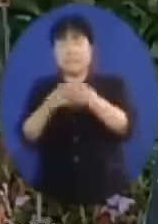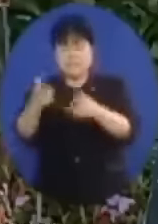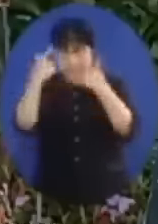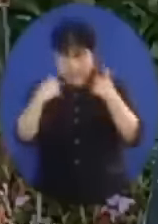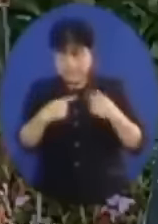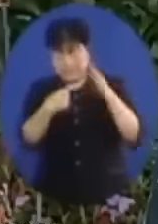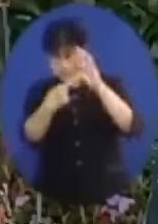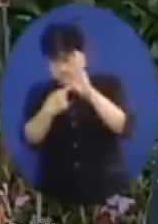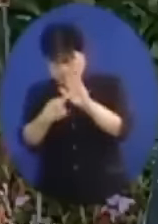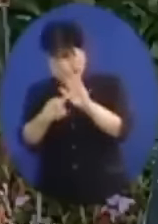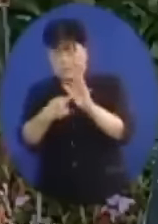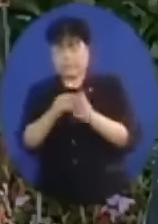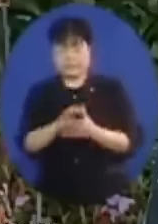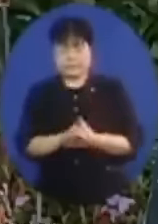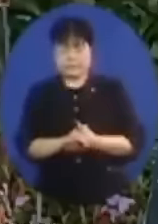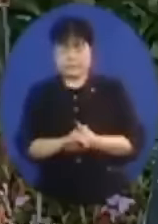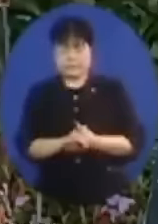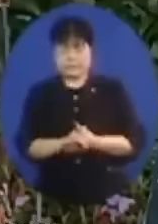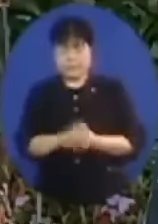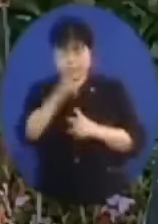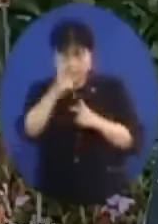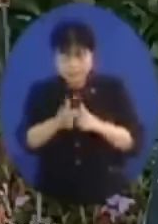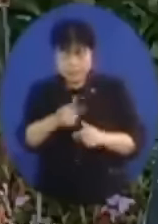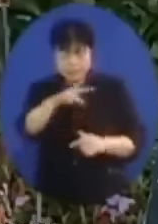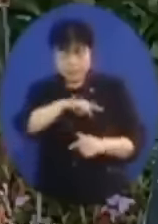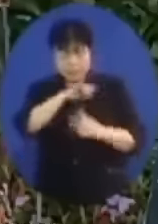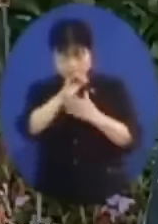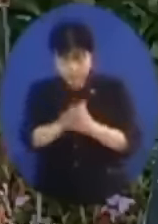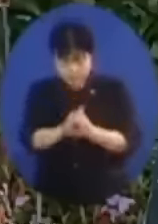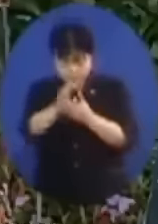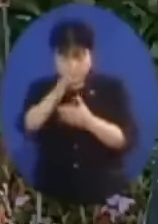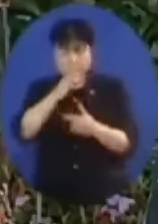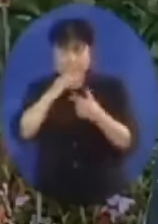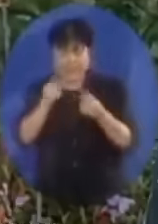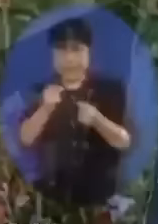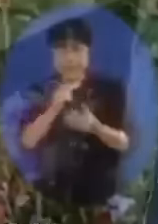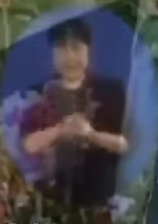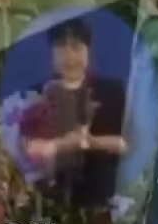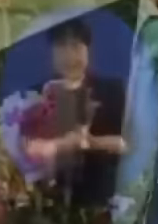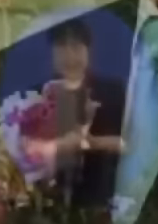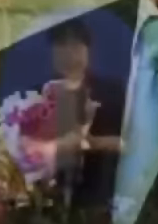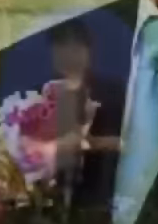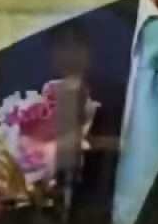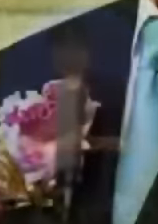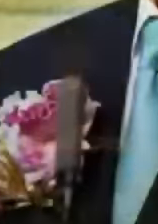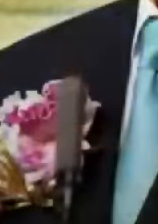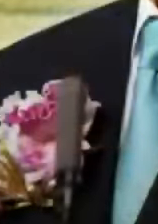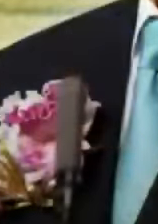항상 나타나게 도와주시옵소서. 예수님 이름으로 기도하옵나이다. 아멘.